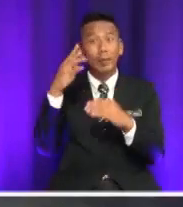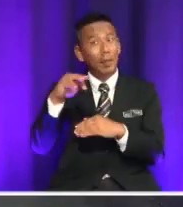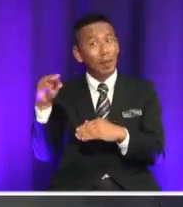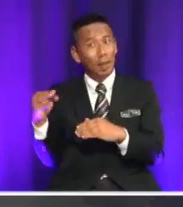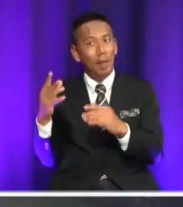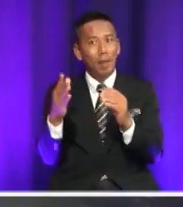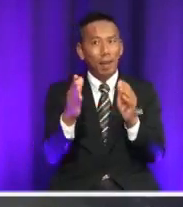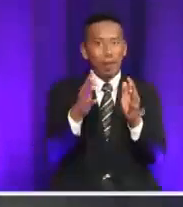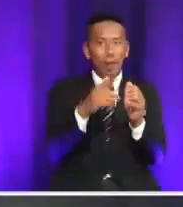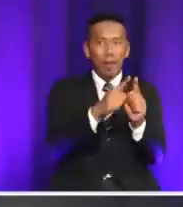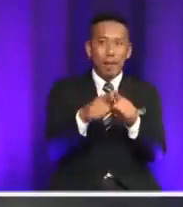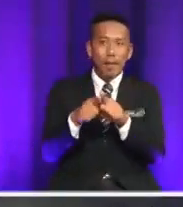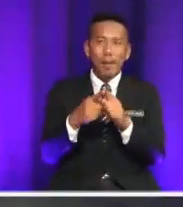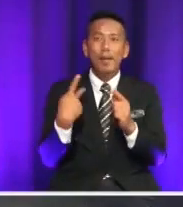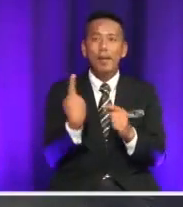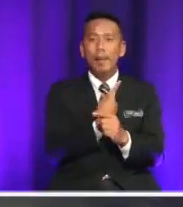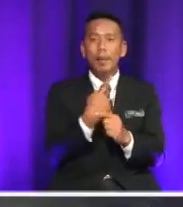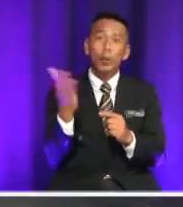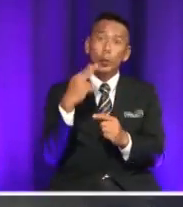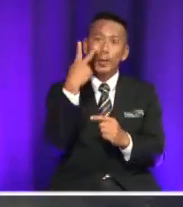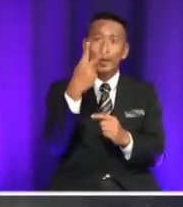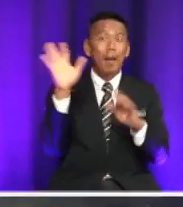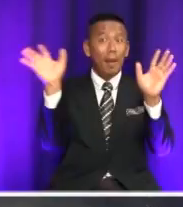dalam kalian Siapakah mereka